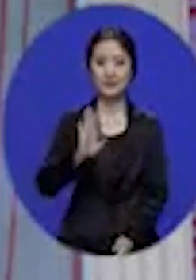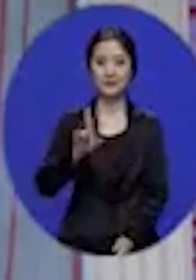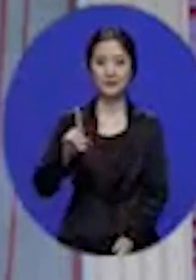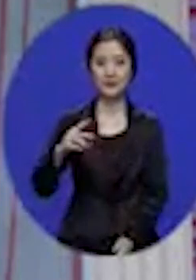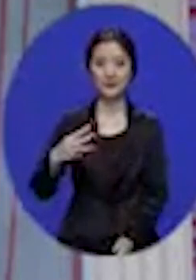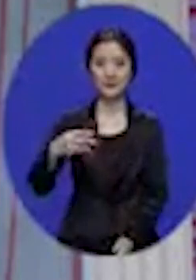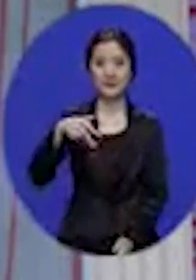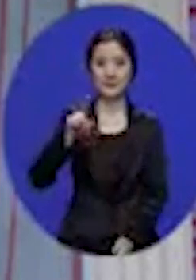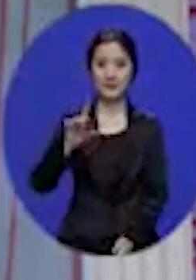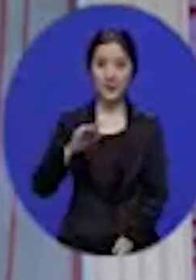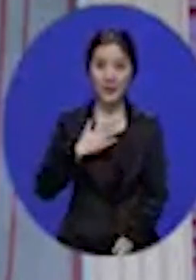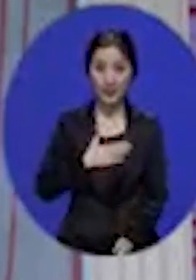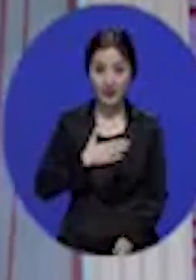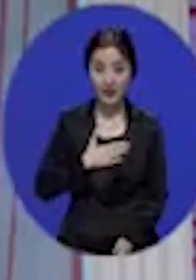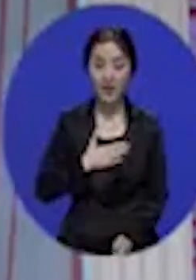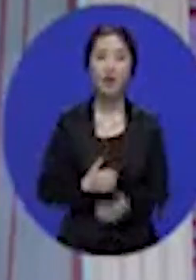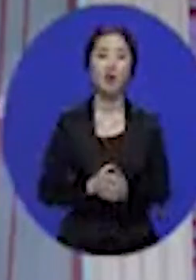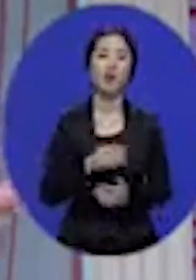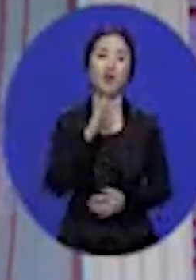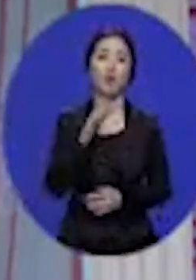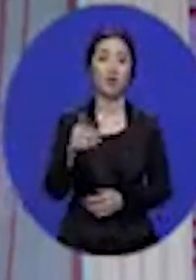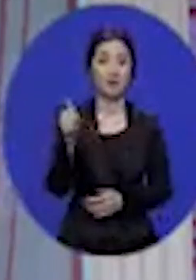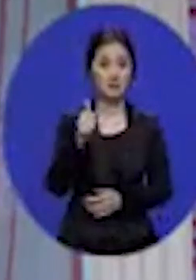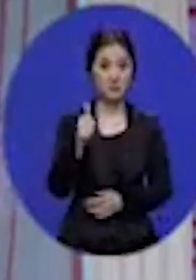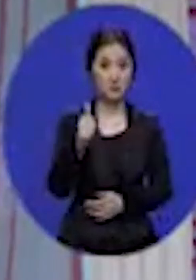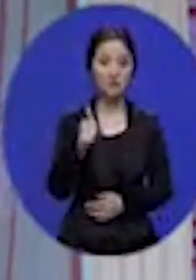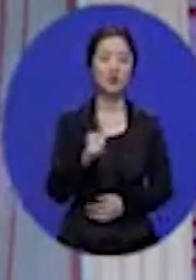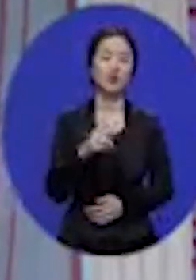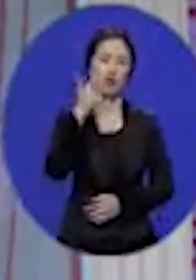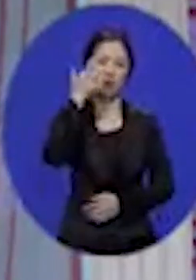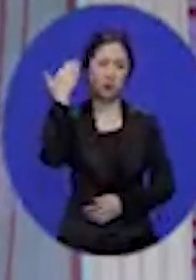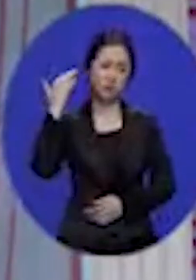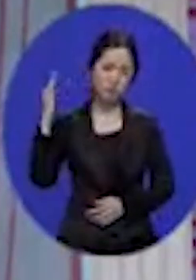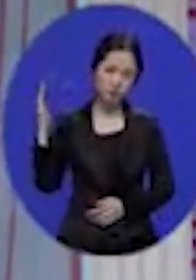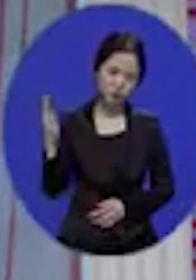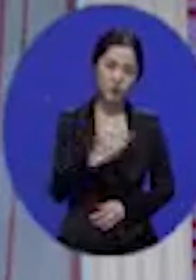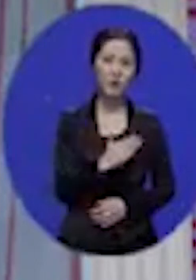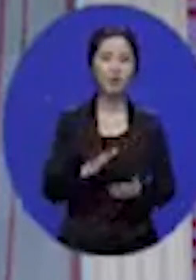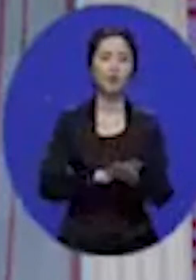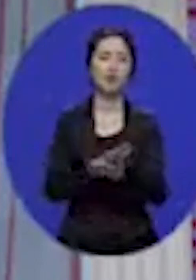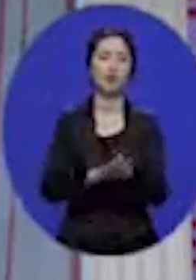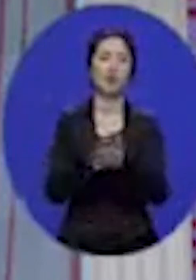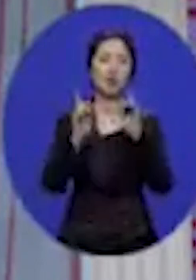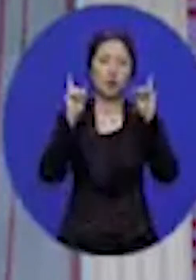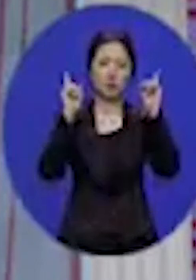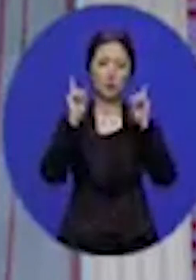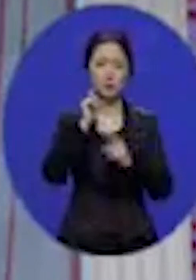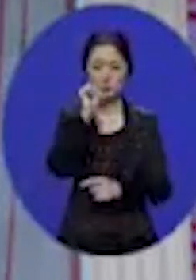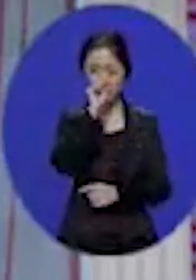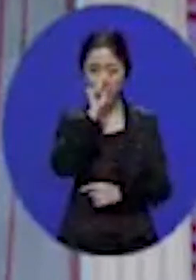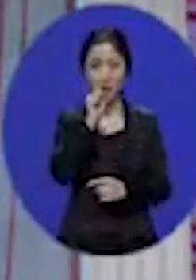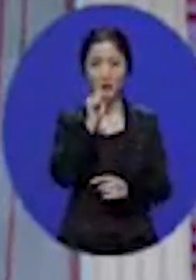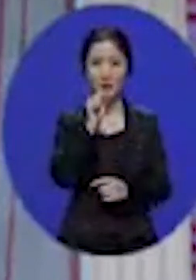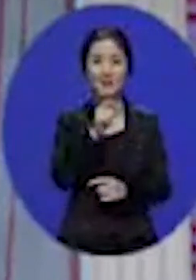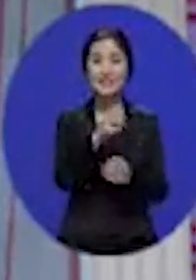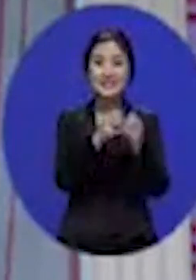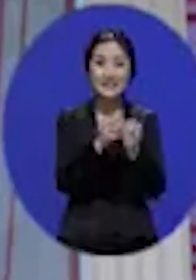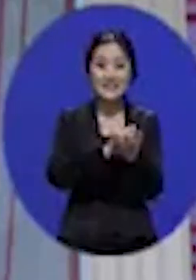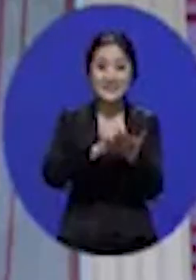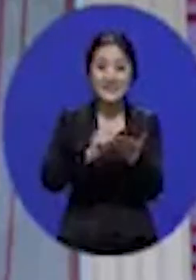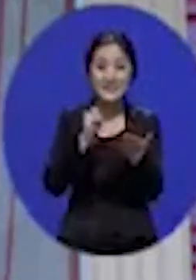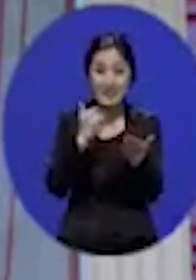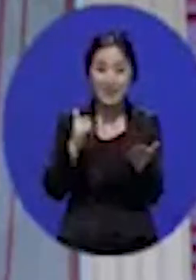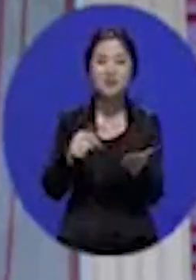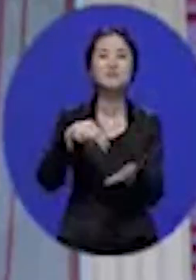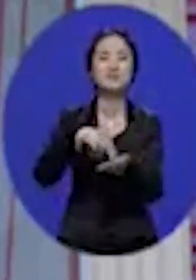그 양반이 원래부터 노는 걸 그렇게 좋아했대요. 노는 걸 좋아해서 글을 못 썼답니다. 도저히 안 되니까 이